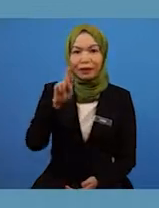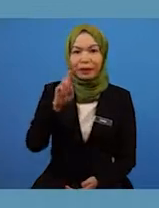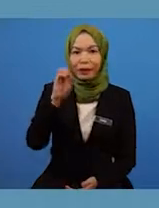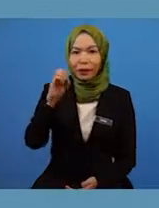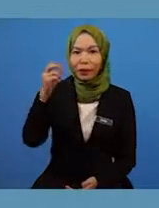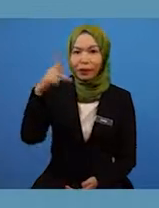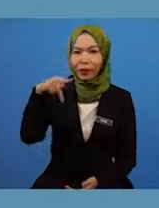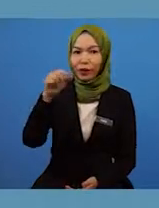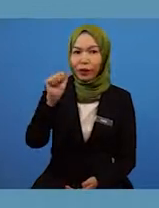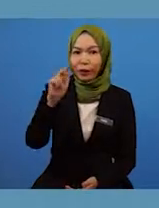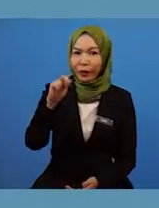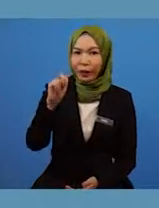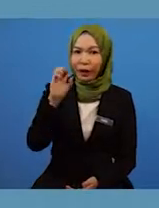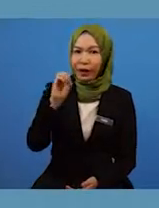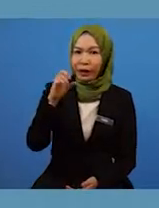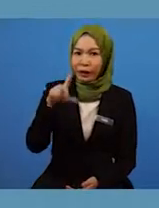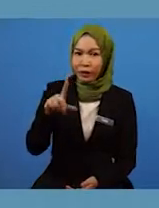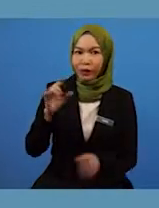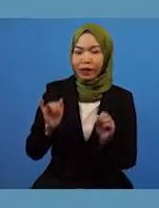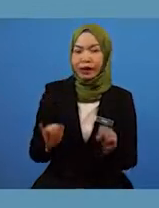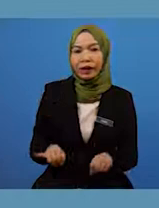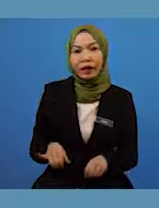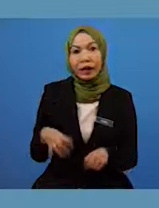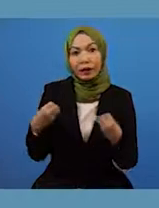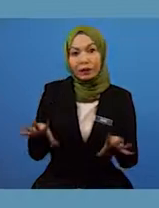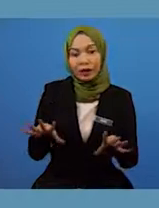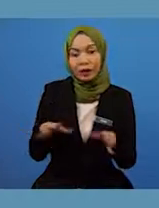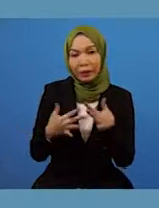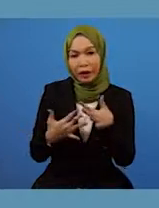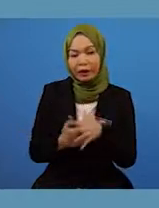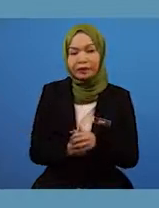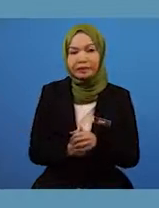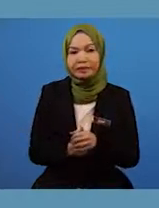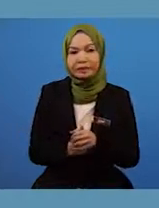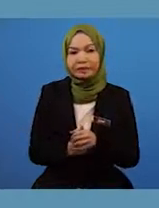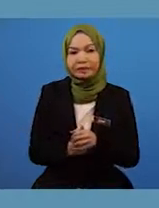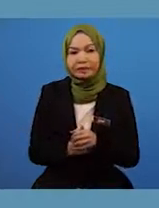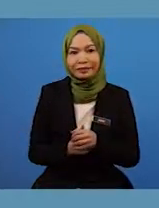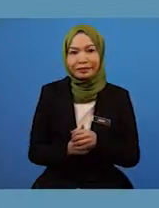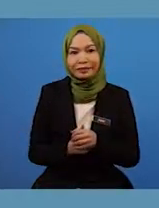yang kita boleh dapat dari jadual data tadi. Jisimnya adalah